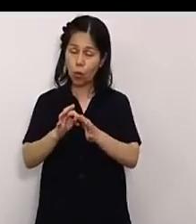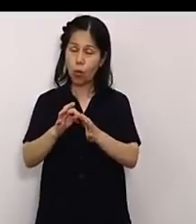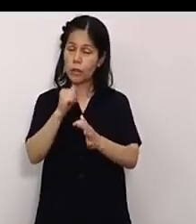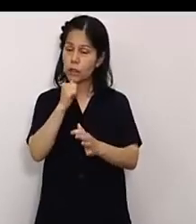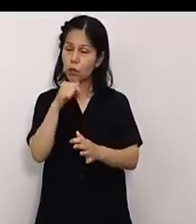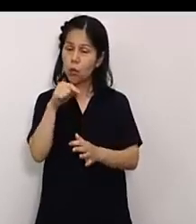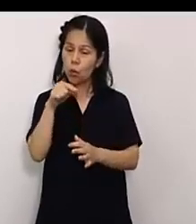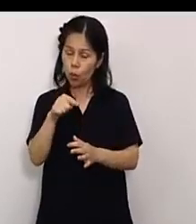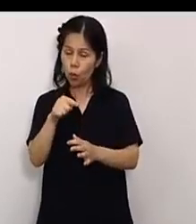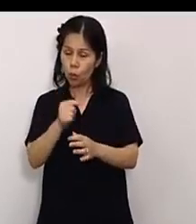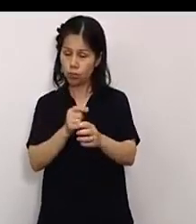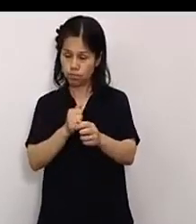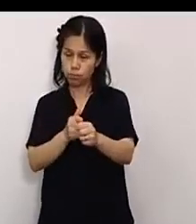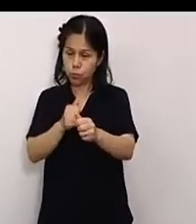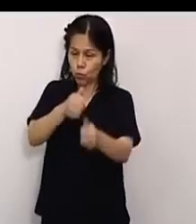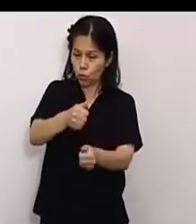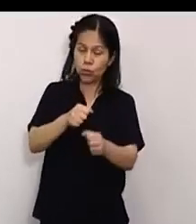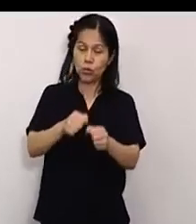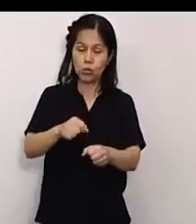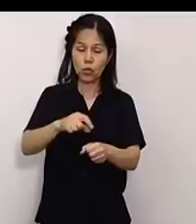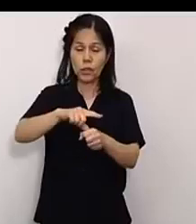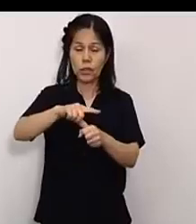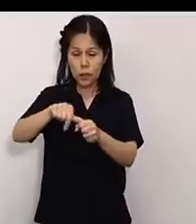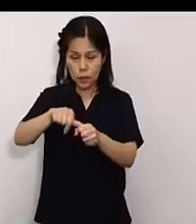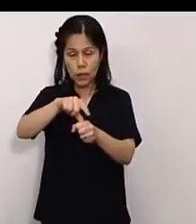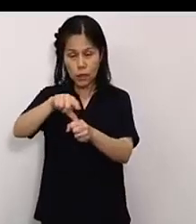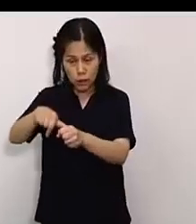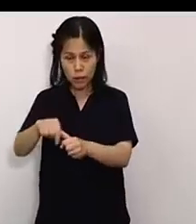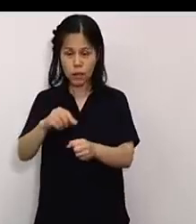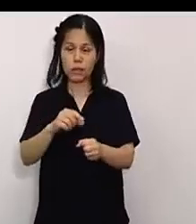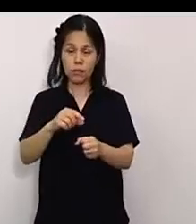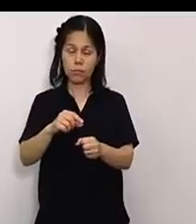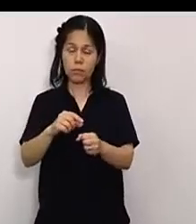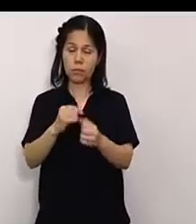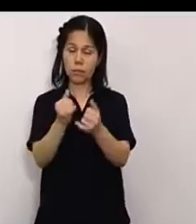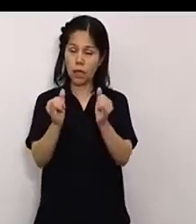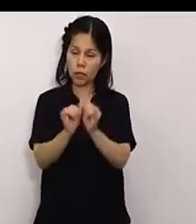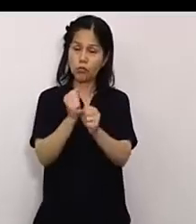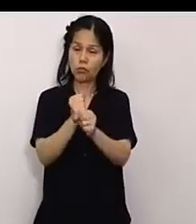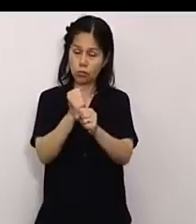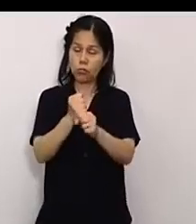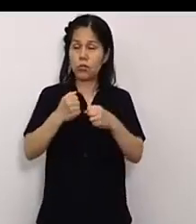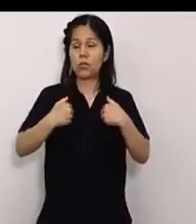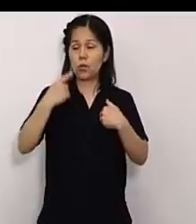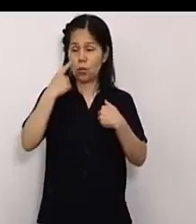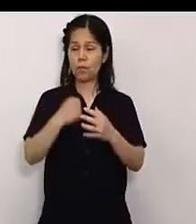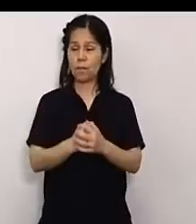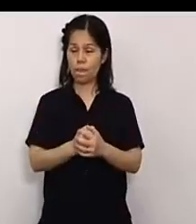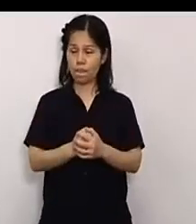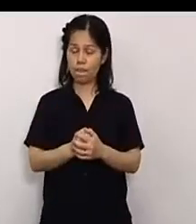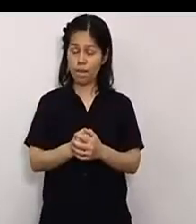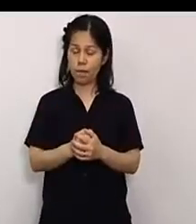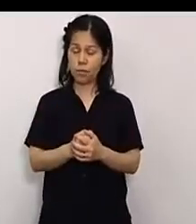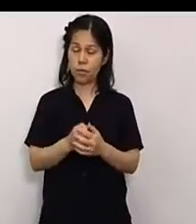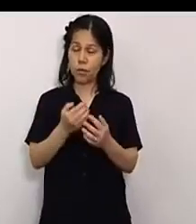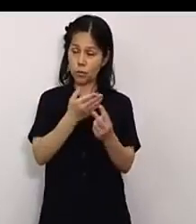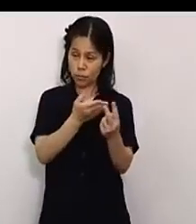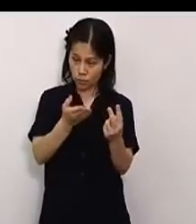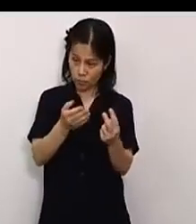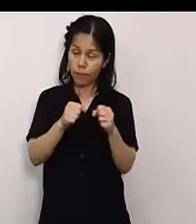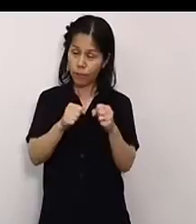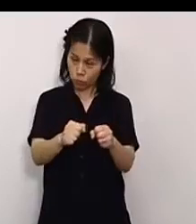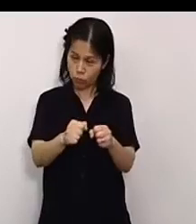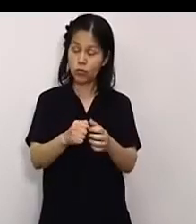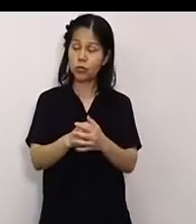するような地域のコミュニティとかですね、そういうことを作っていくっていうのも重要かなと。六郷さんとか吉崎さんがや